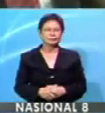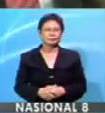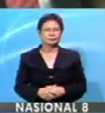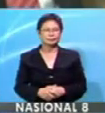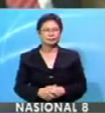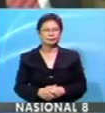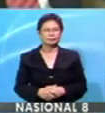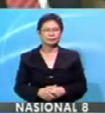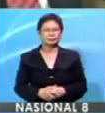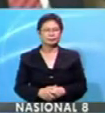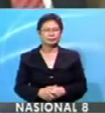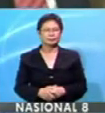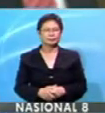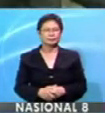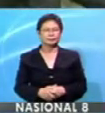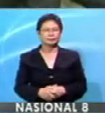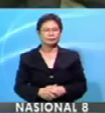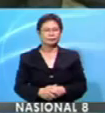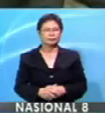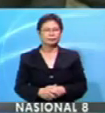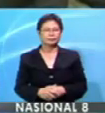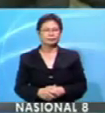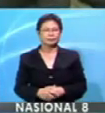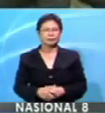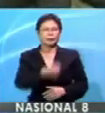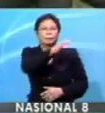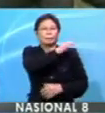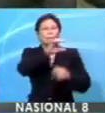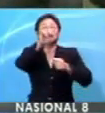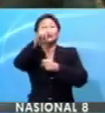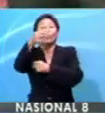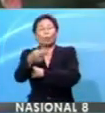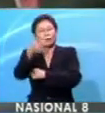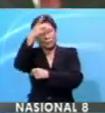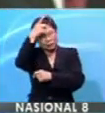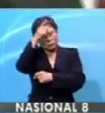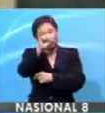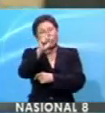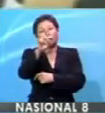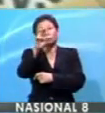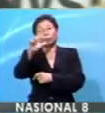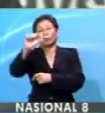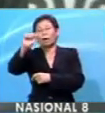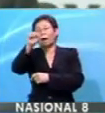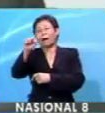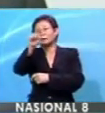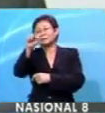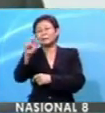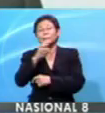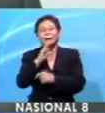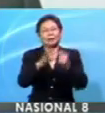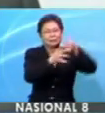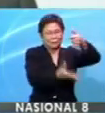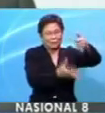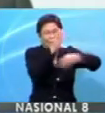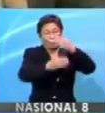ituamikum warmatahab sementara itu pengerusi tabung Haji dat seri Abdul Aziz Abdul Rahim berkata dana